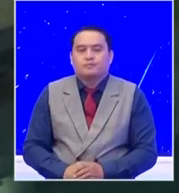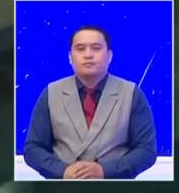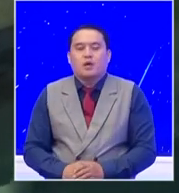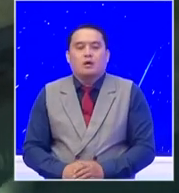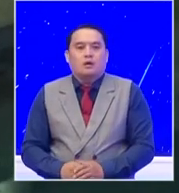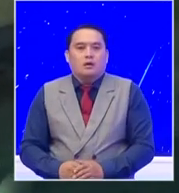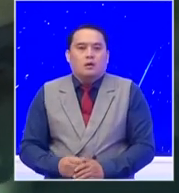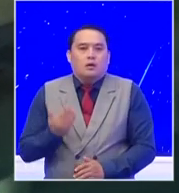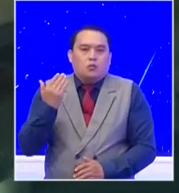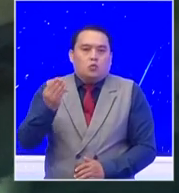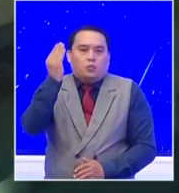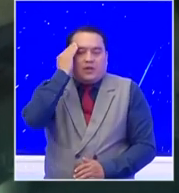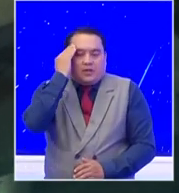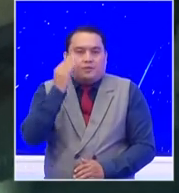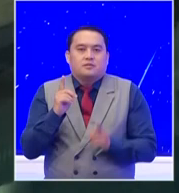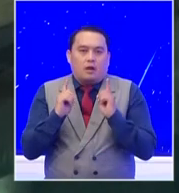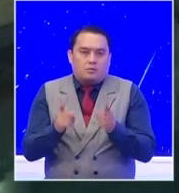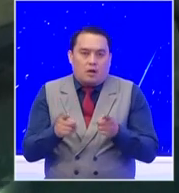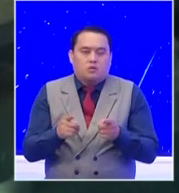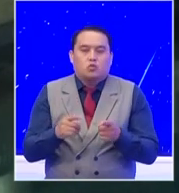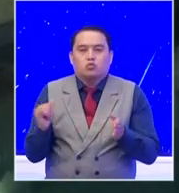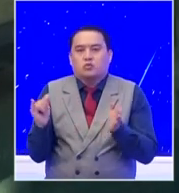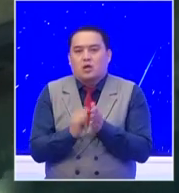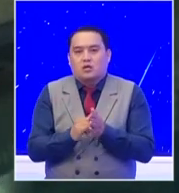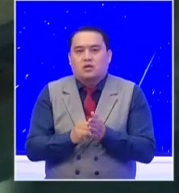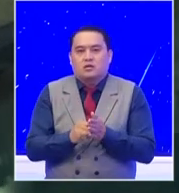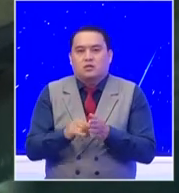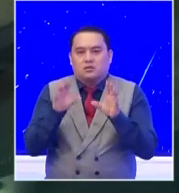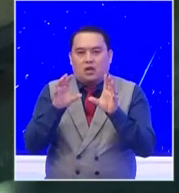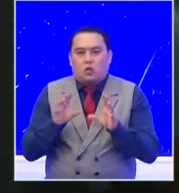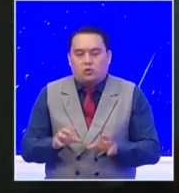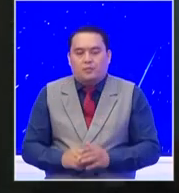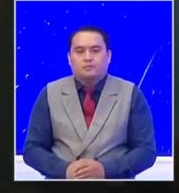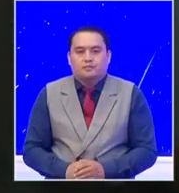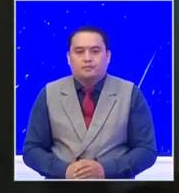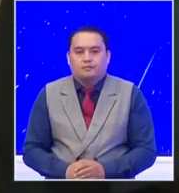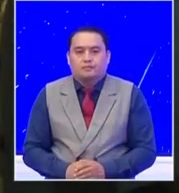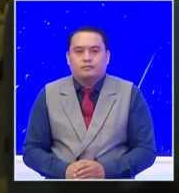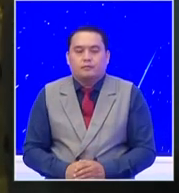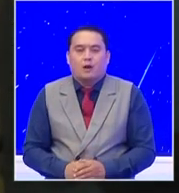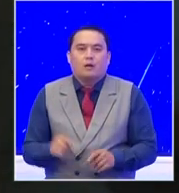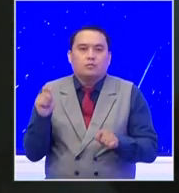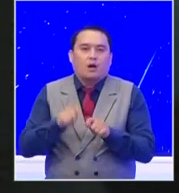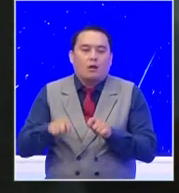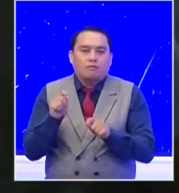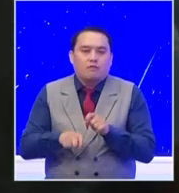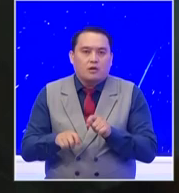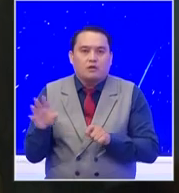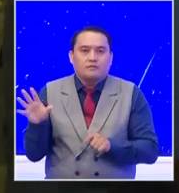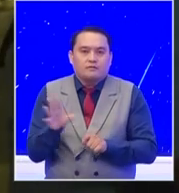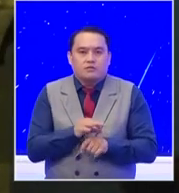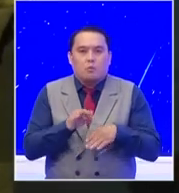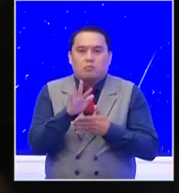будут приняты меры согласно установленным законам. Проверки, отмечают санитарные врачи,